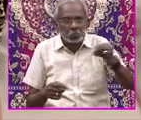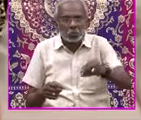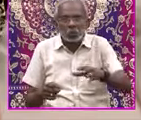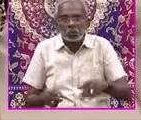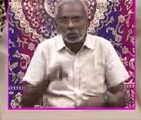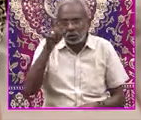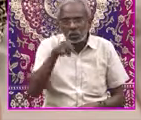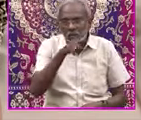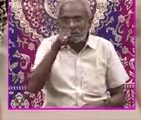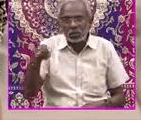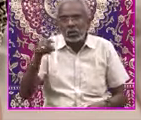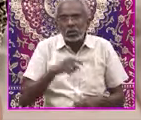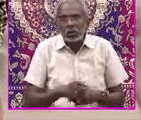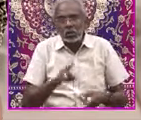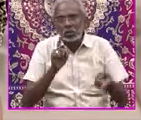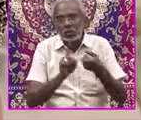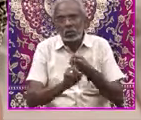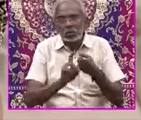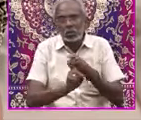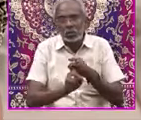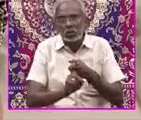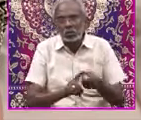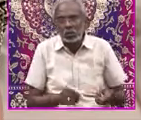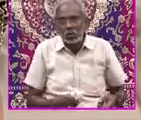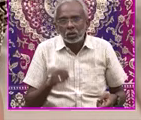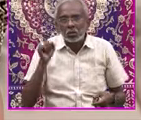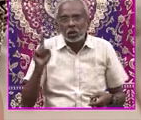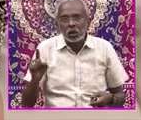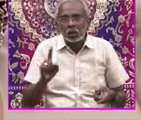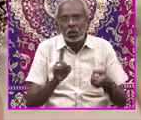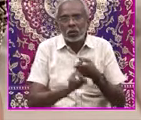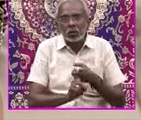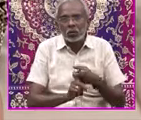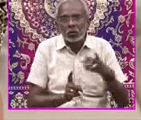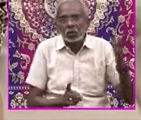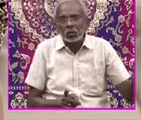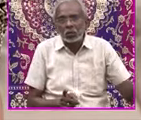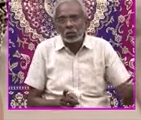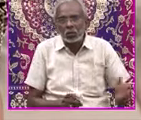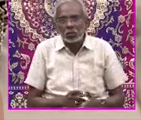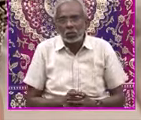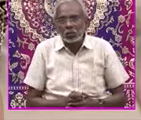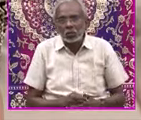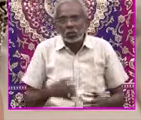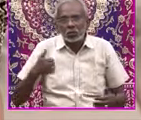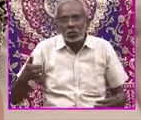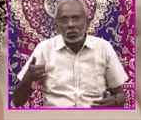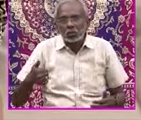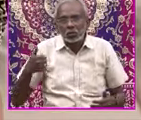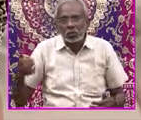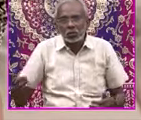காரணமாக முதலாம் குலோத்துங்க சோழன் படைத்தலைவனும் அமைச்சனும், படைத்தலைவரும் அவர்தான்